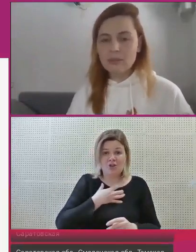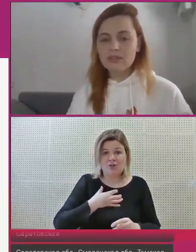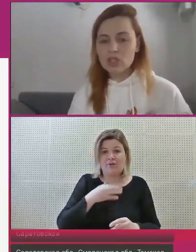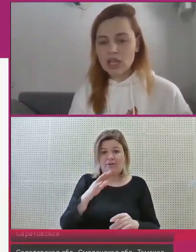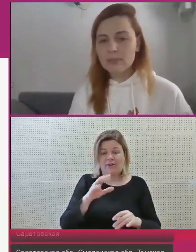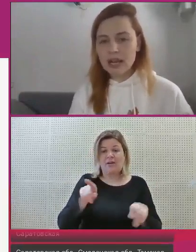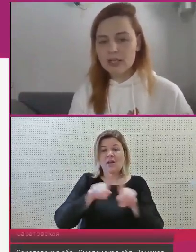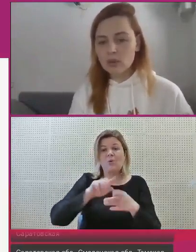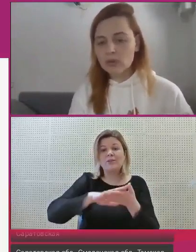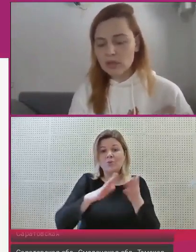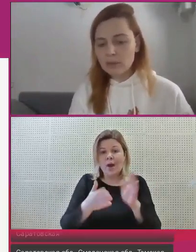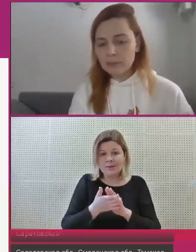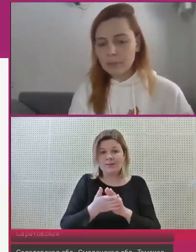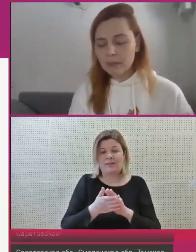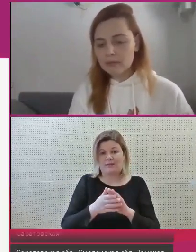с самого начала